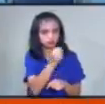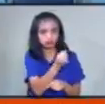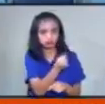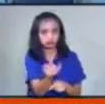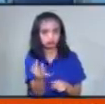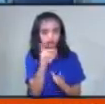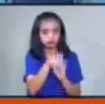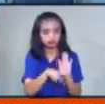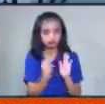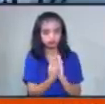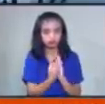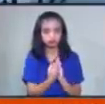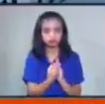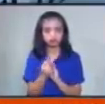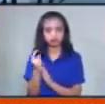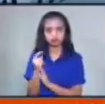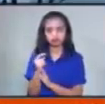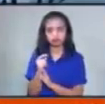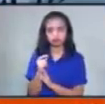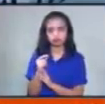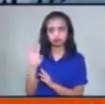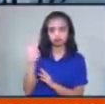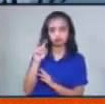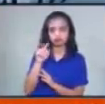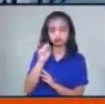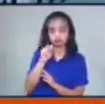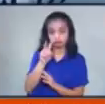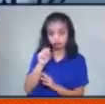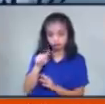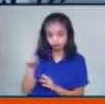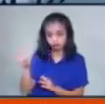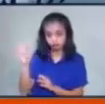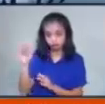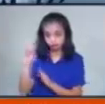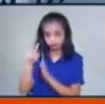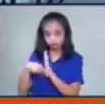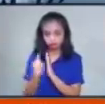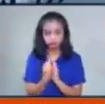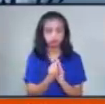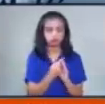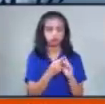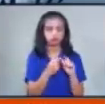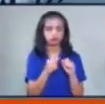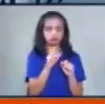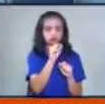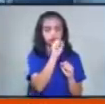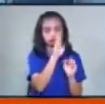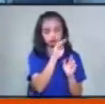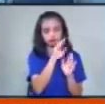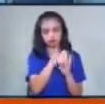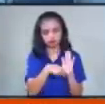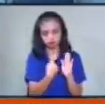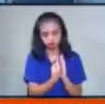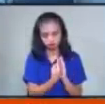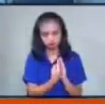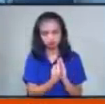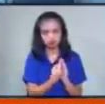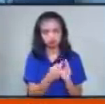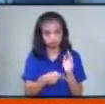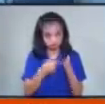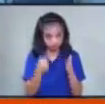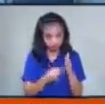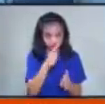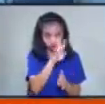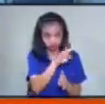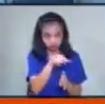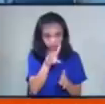trabaho? 12 to 14 hours po minsan, sir. Po. 12 to 14? Umaabot po kami ng 14 hours. So, kuminsan 4 to 6